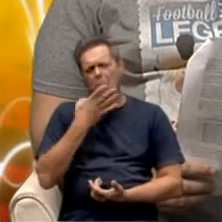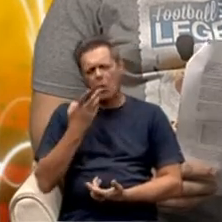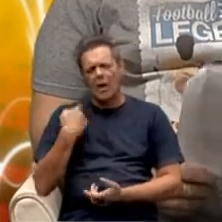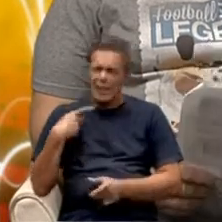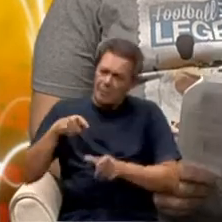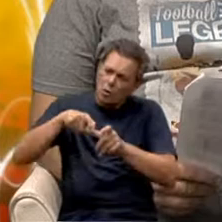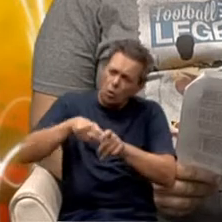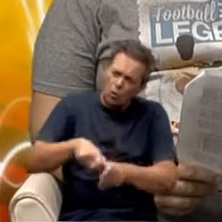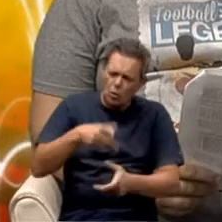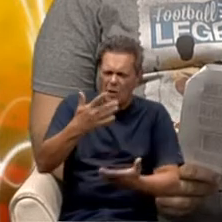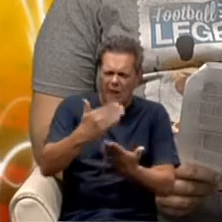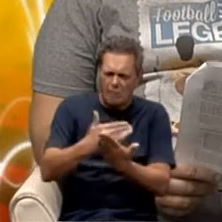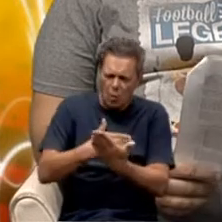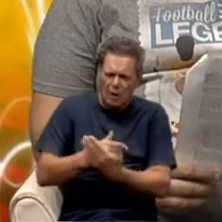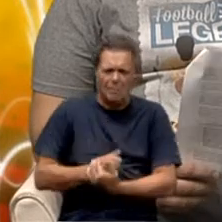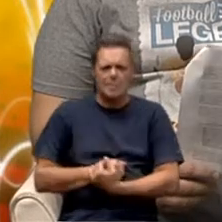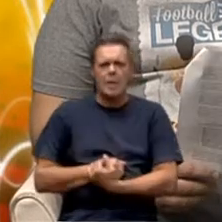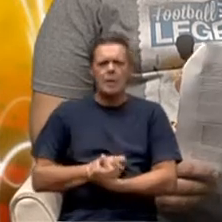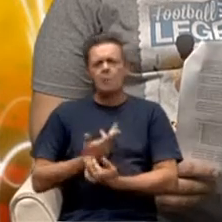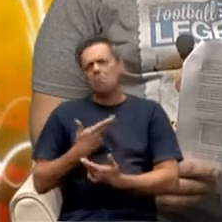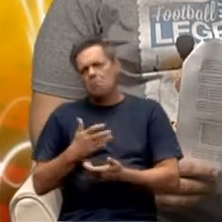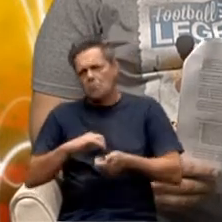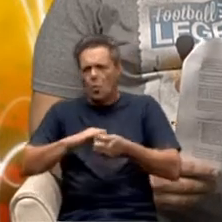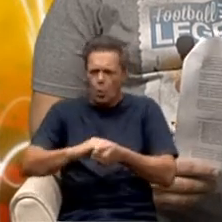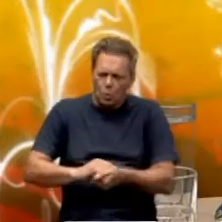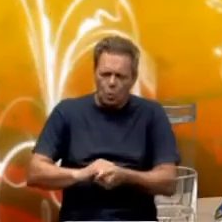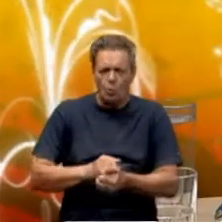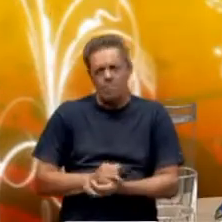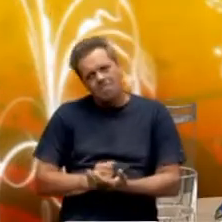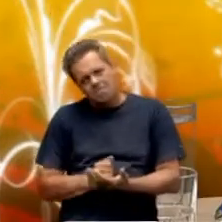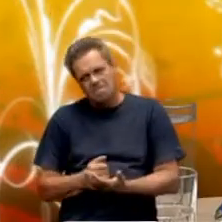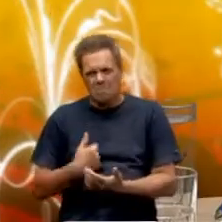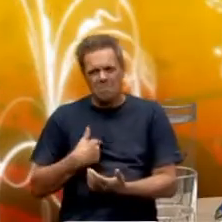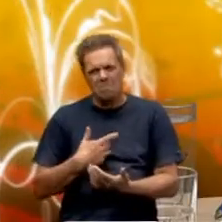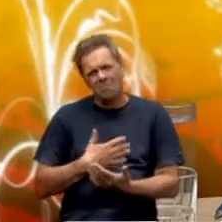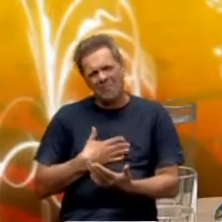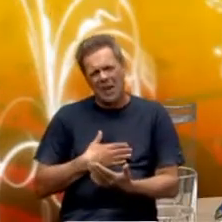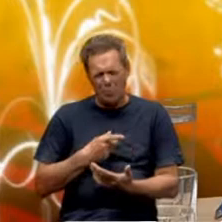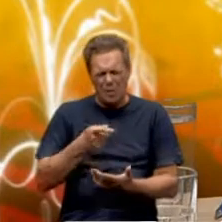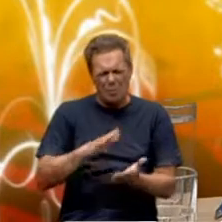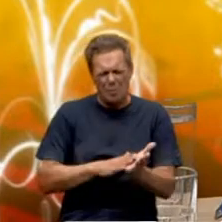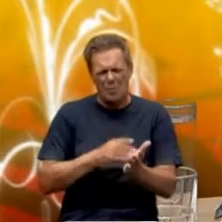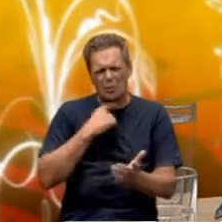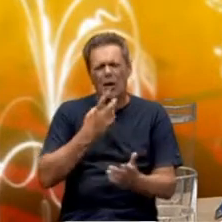uključili u nekakav takav program ili bilo kakvu udrugu. Tako je. Evo, to je primjer što je sad Robert rekao